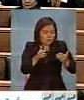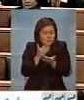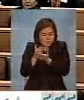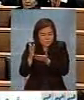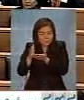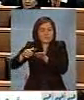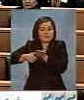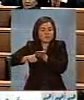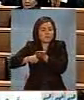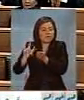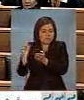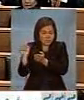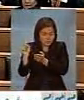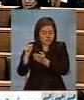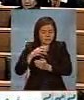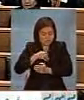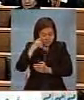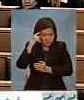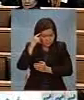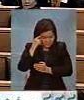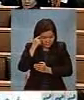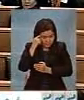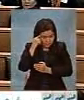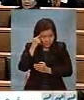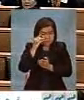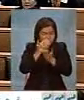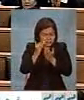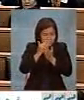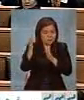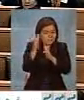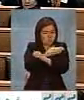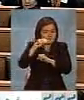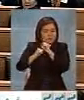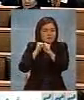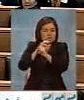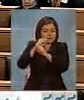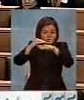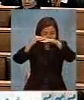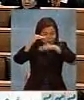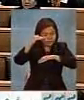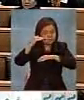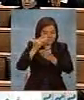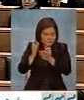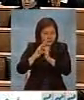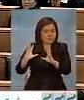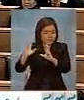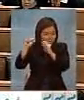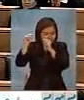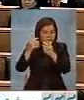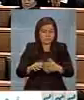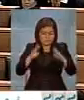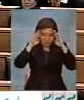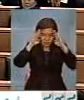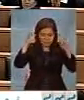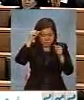มคิดว่าเราได้ก่อนครบ50ปีแน่นอนเรามีบทเรียนในอดีตที่บ้